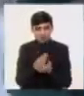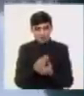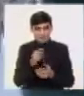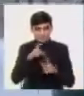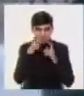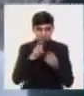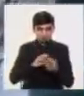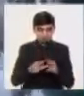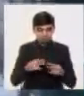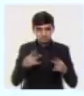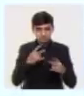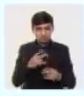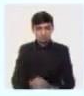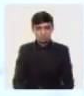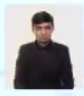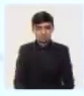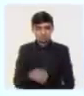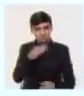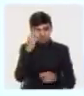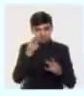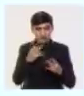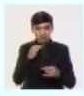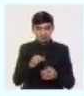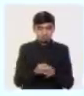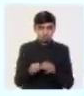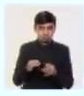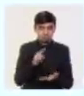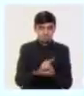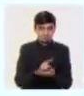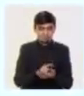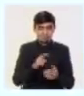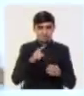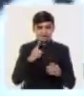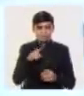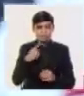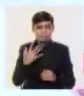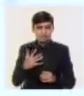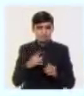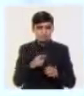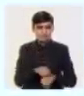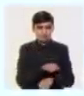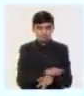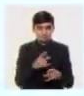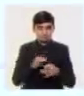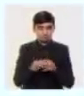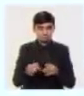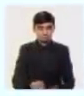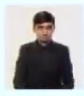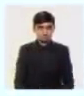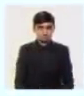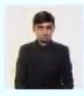менять их по мере необходимости. Не забывайте и о социальной дистанции в 1,5 метра. Людмила Батюшкина, Ирина Нинашева,